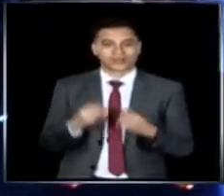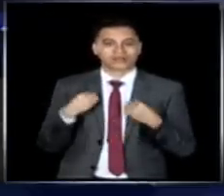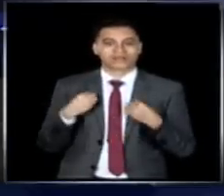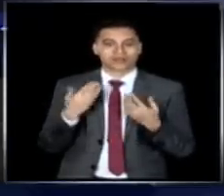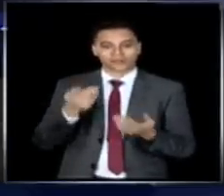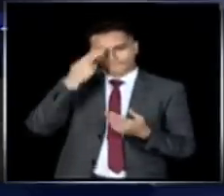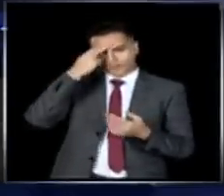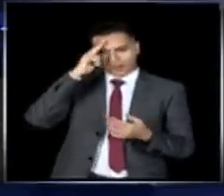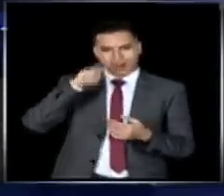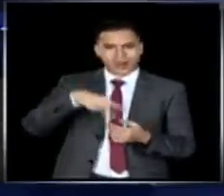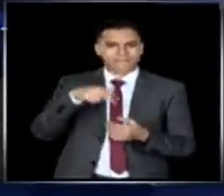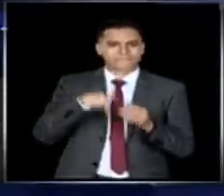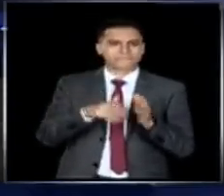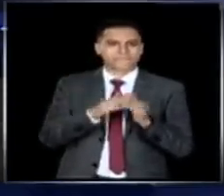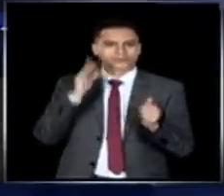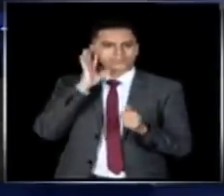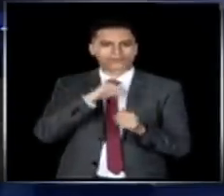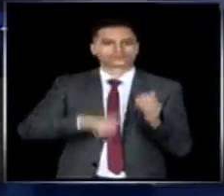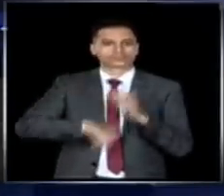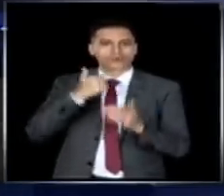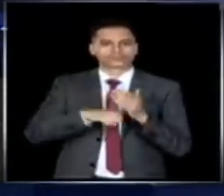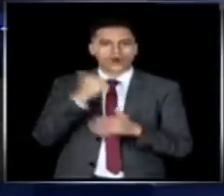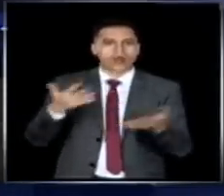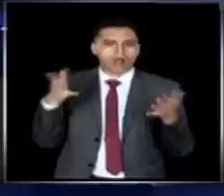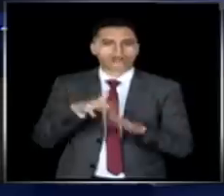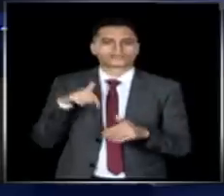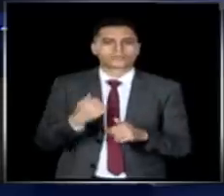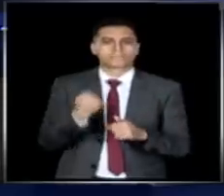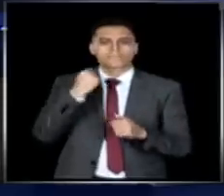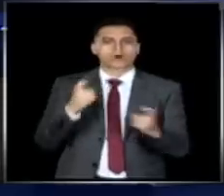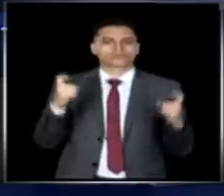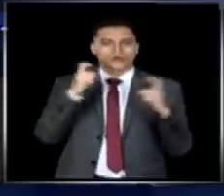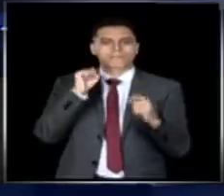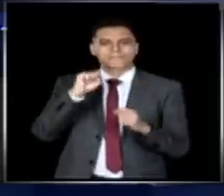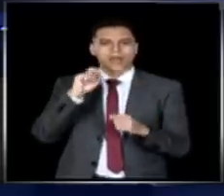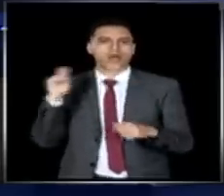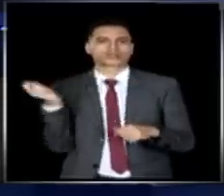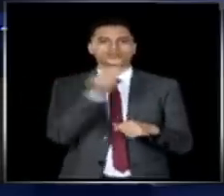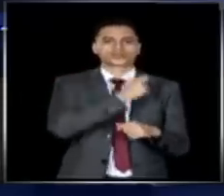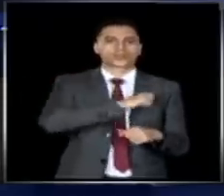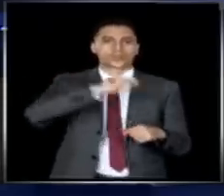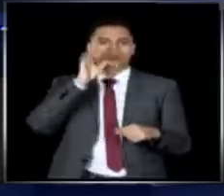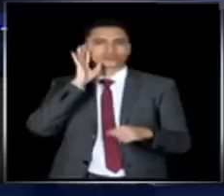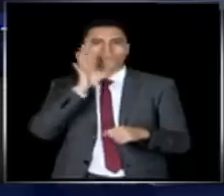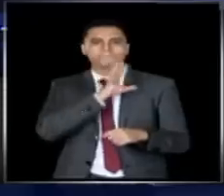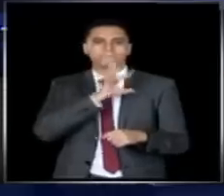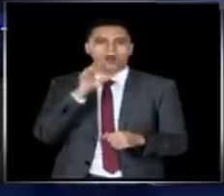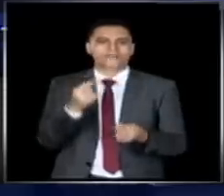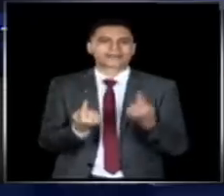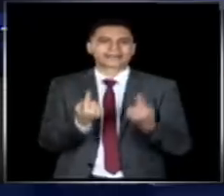رياضة. من هي اللاعبة المصرية الأكثر فوزاً ببطولة الأبطال للسكواش حتى